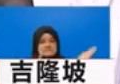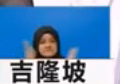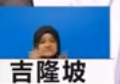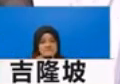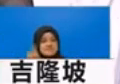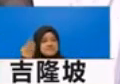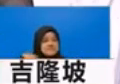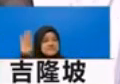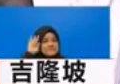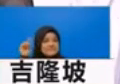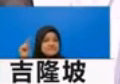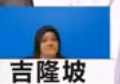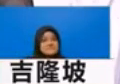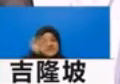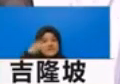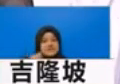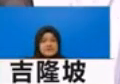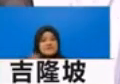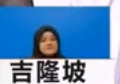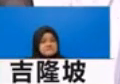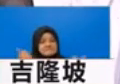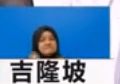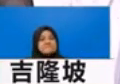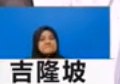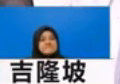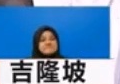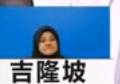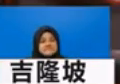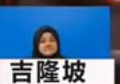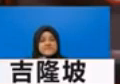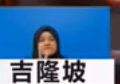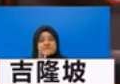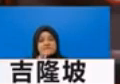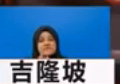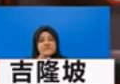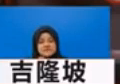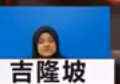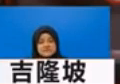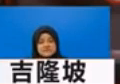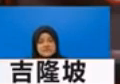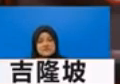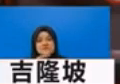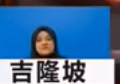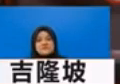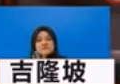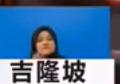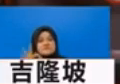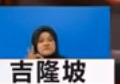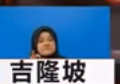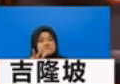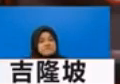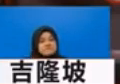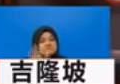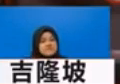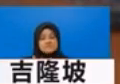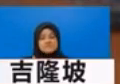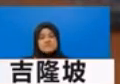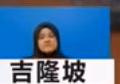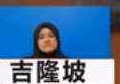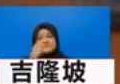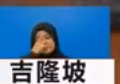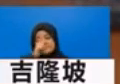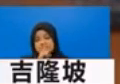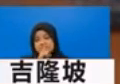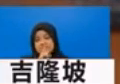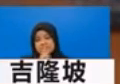掌管国会及法律事务的首相署部长 Dato'taki Yudin 昨晚在脸书贴出由国会秘书 Nizam 发出的信